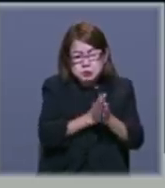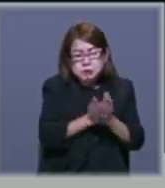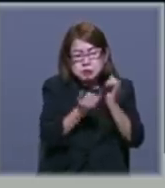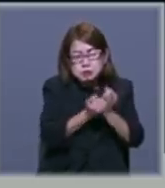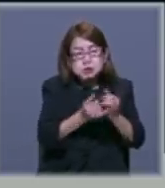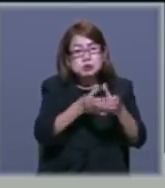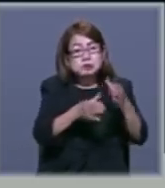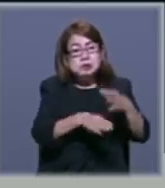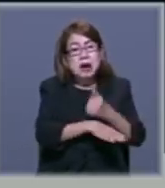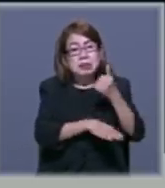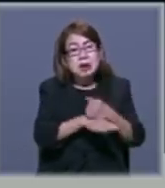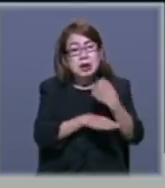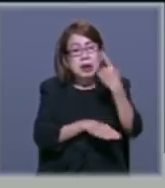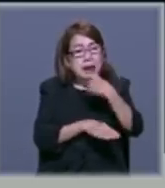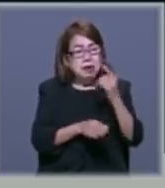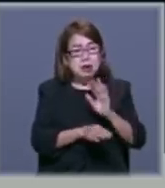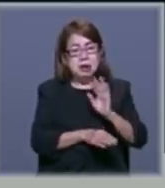ไม่ว่าจะเป็นฝ่ายใดอย่างเคร่งครัด